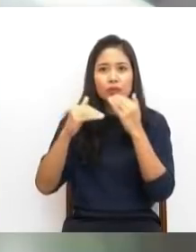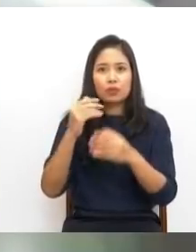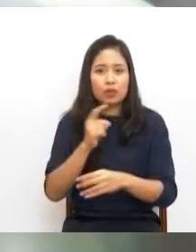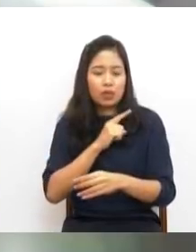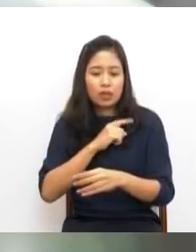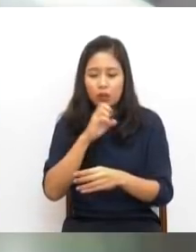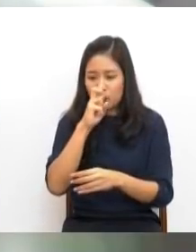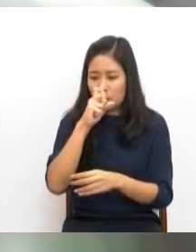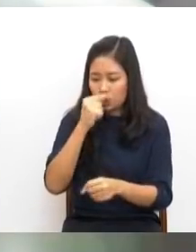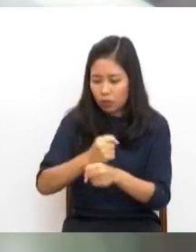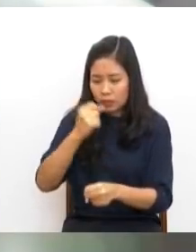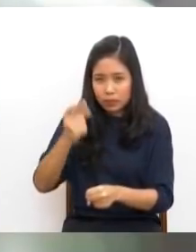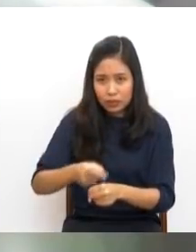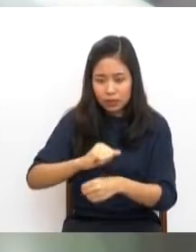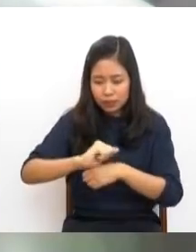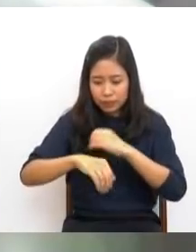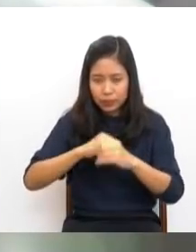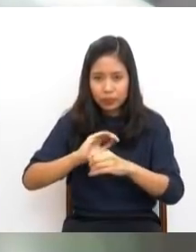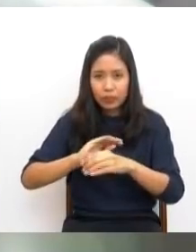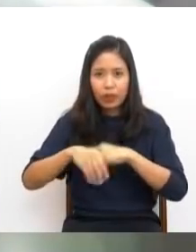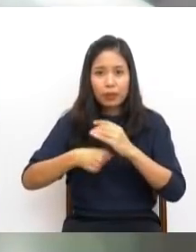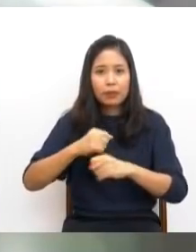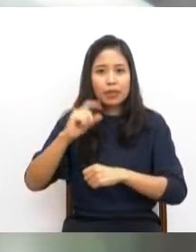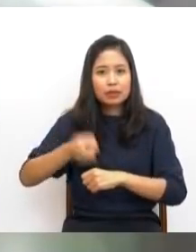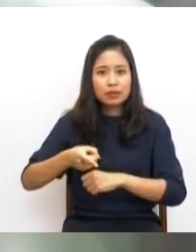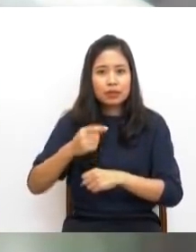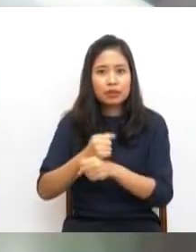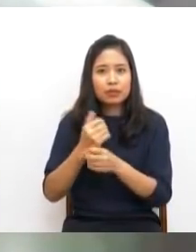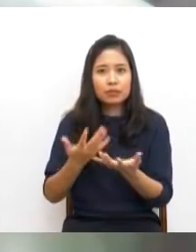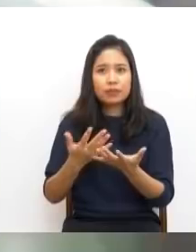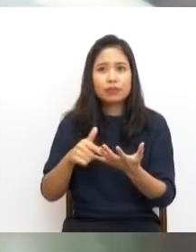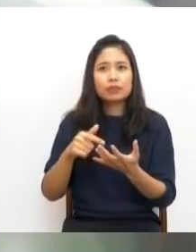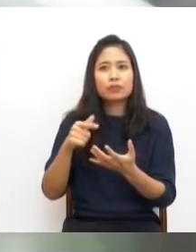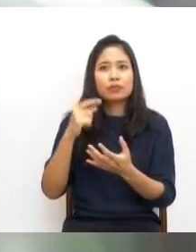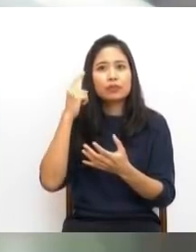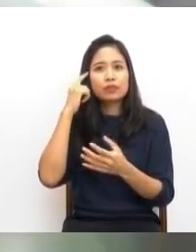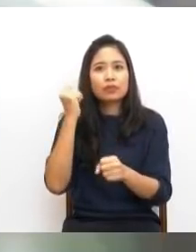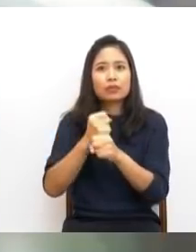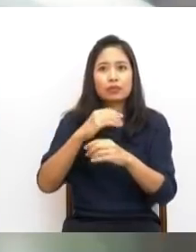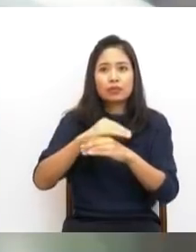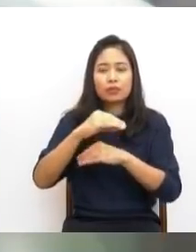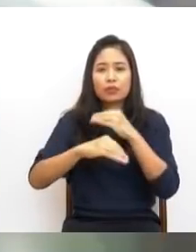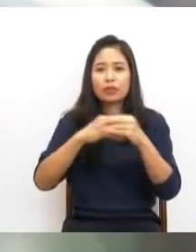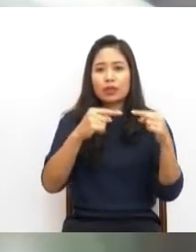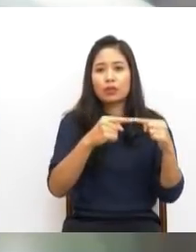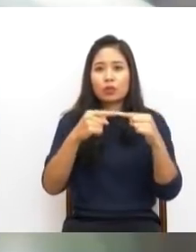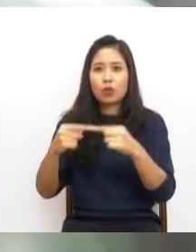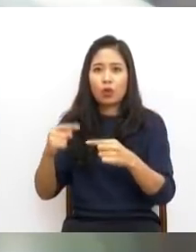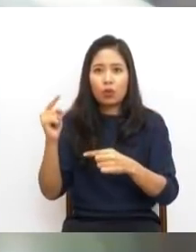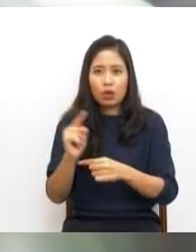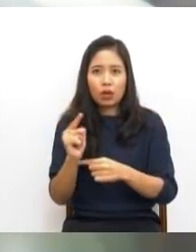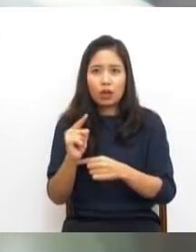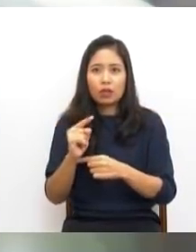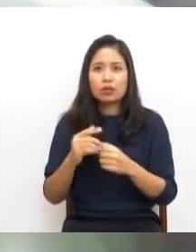ทำจริงๆในโรงเรียนด้วยแล้วก็รวมทั้งมีผลงานออกมาด้วยเราก็เลยสร้างเป็นอีกโครงการที่เชื่อมต่อกันมาว่าเป็นลักษณะ